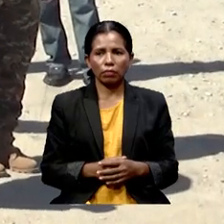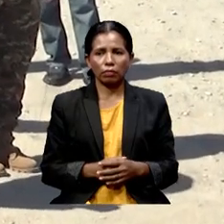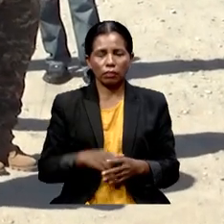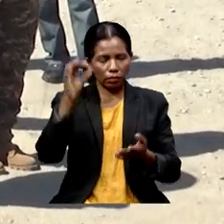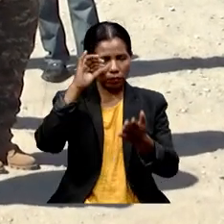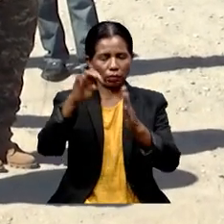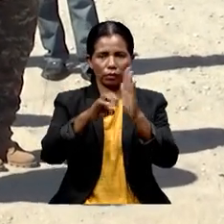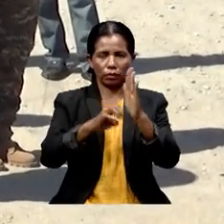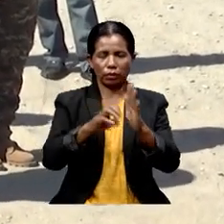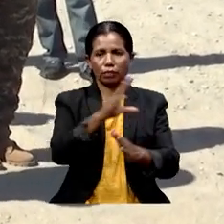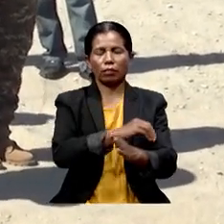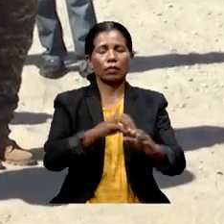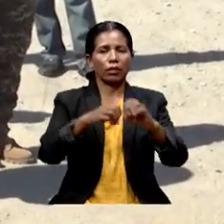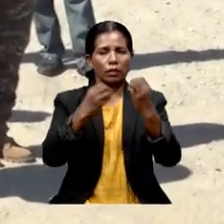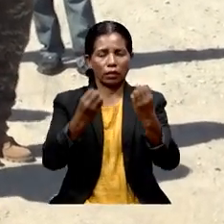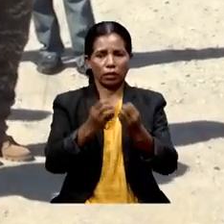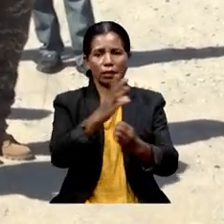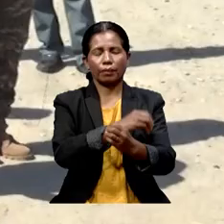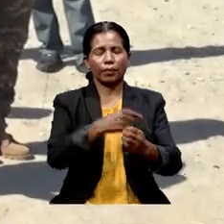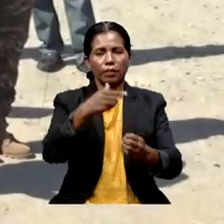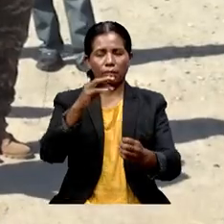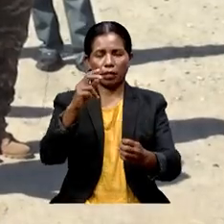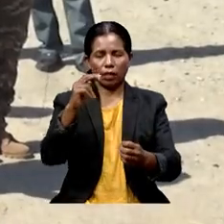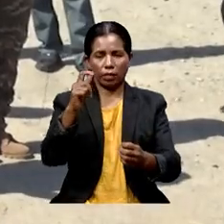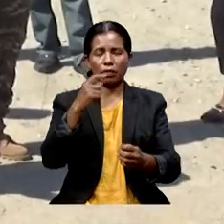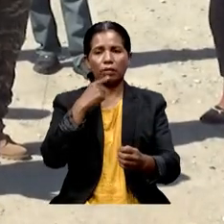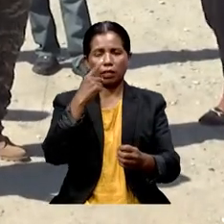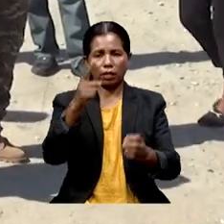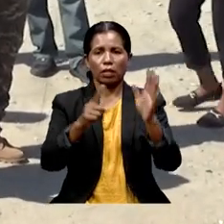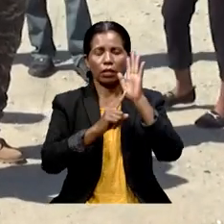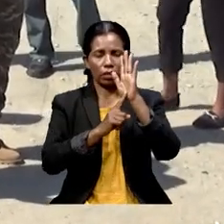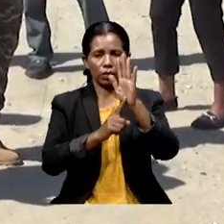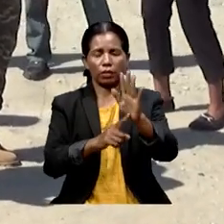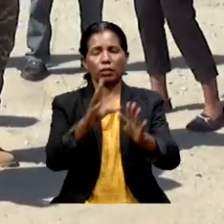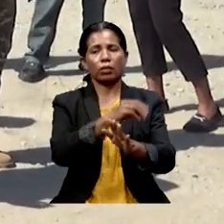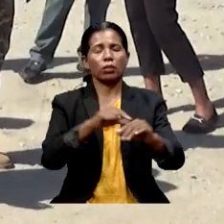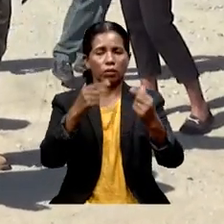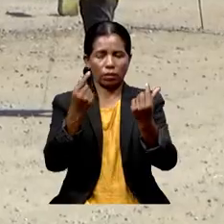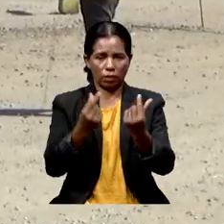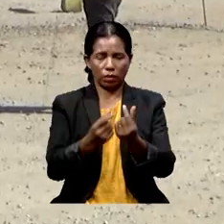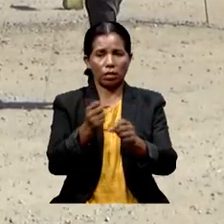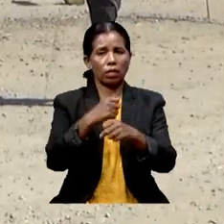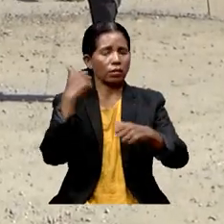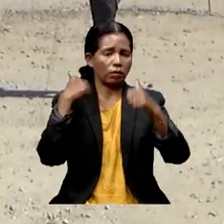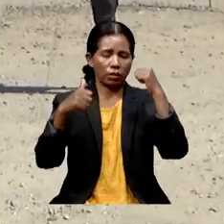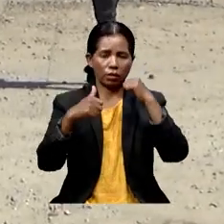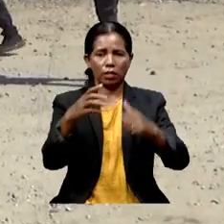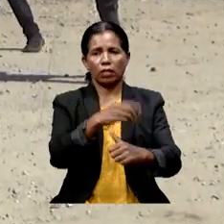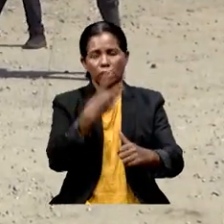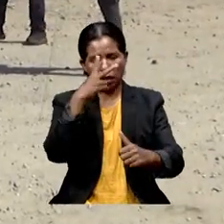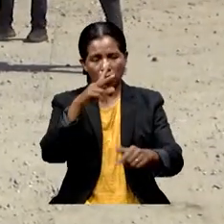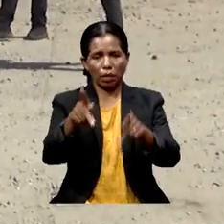Sekretaris Tadu Asunto Toponimia na Organisasi Urbana, Germano Santa Brites Dias, atau lehirakne, wang hira ekipa konjuntane halau atividade operasam, kodi